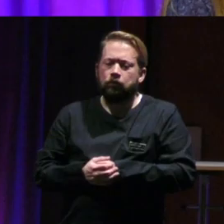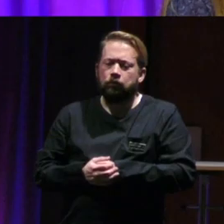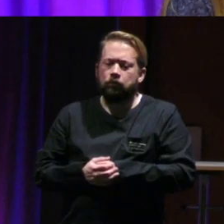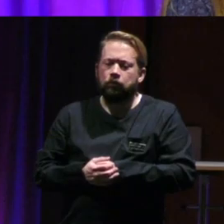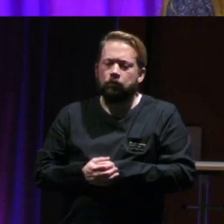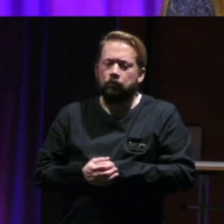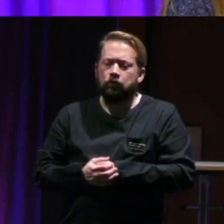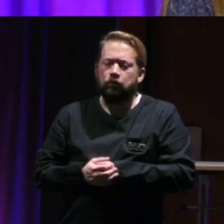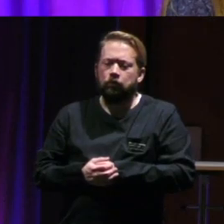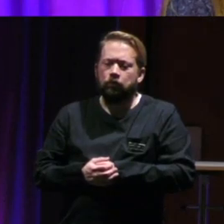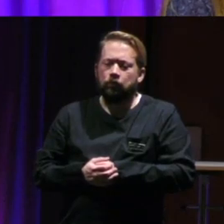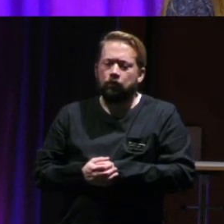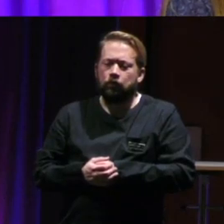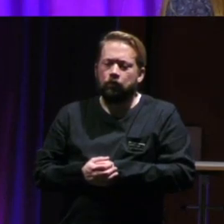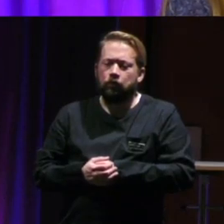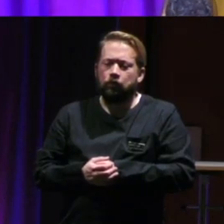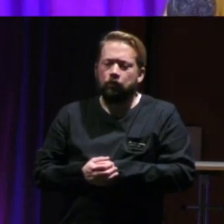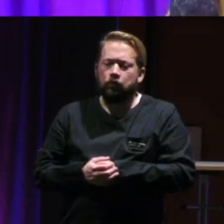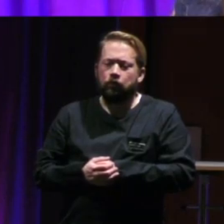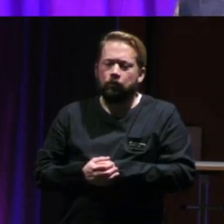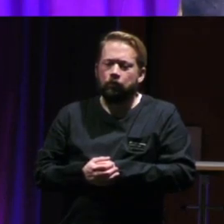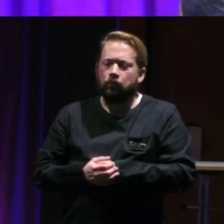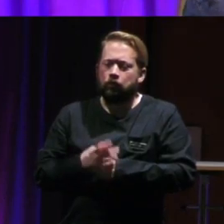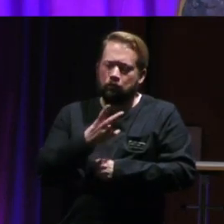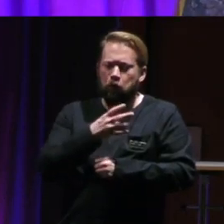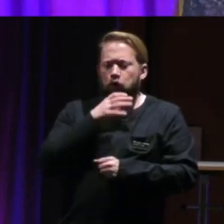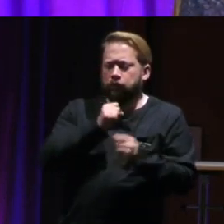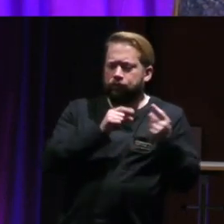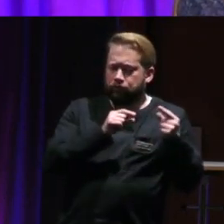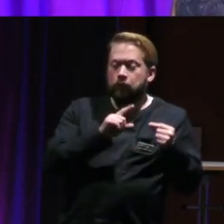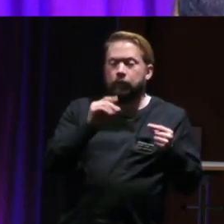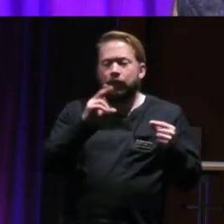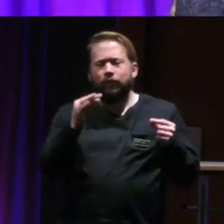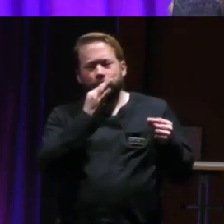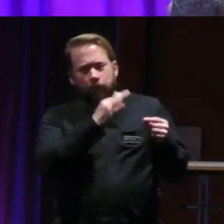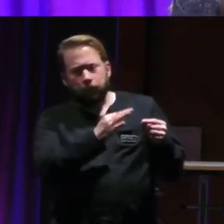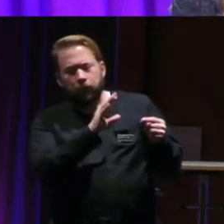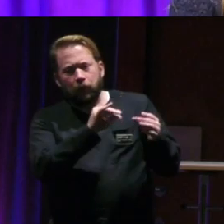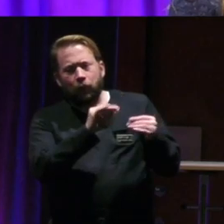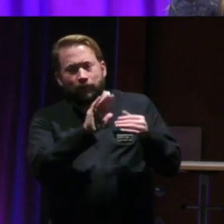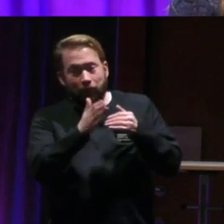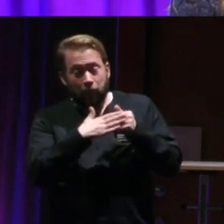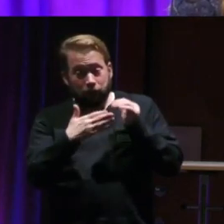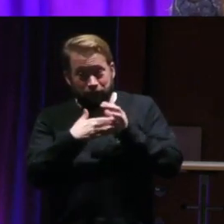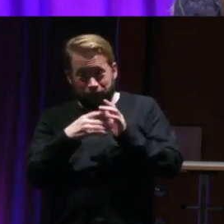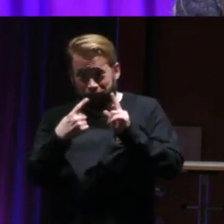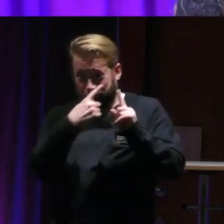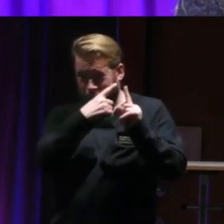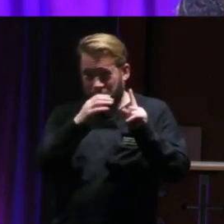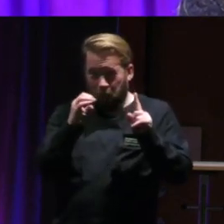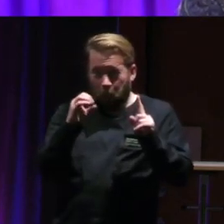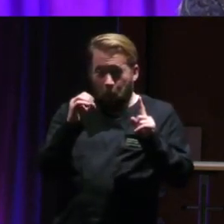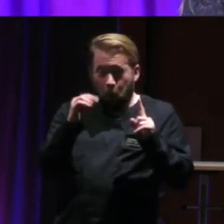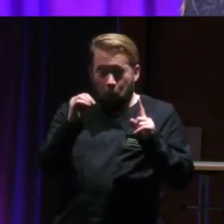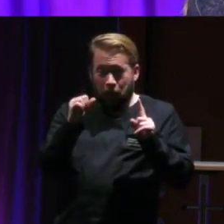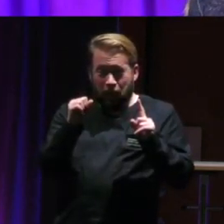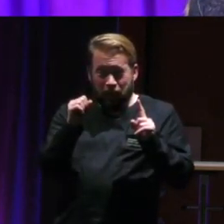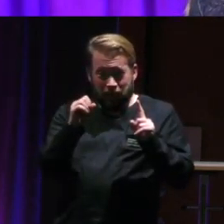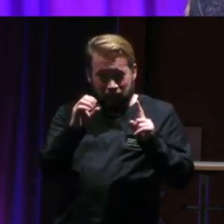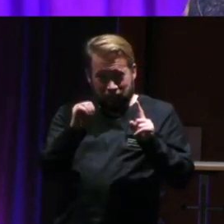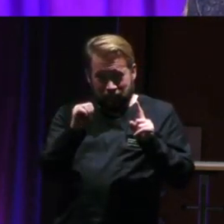нет. Но там хорошая фотка. Sorry. If we go back to Oleg Sentsov, because the spokesperson of Oleg